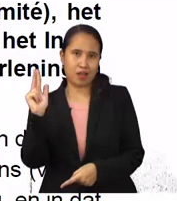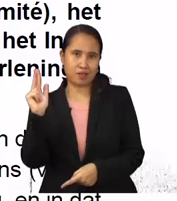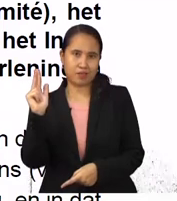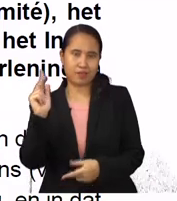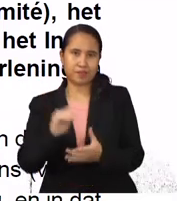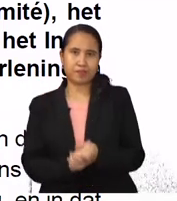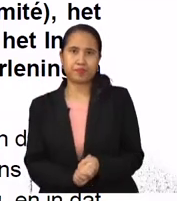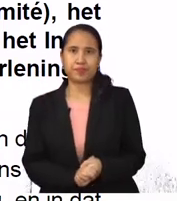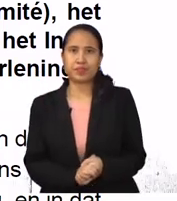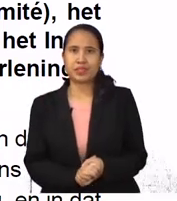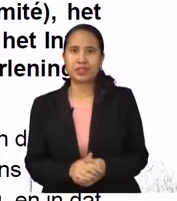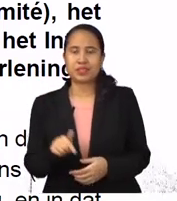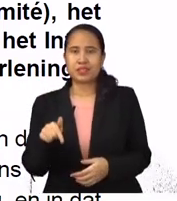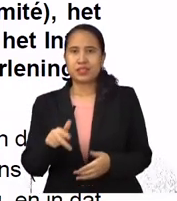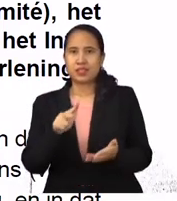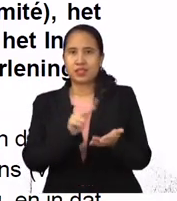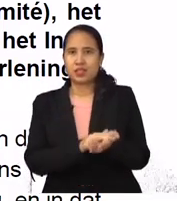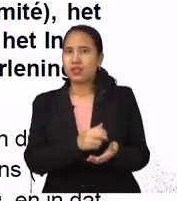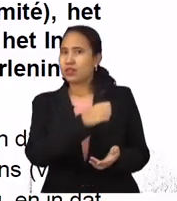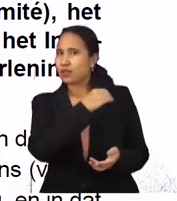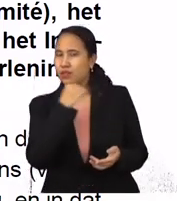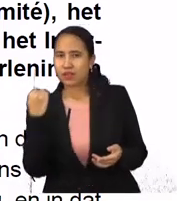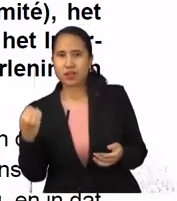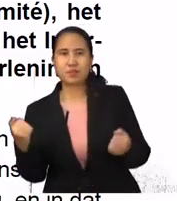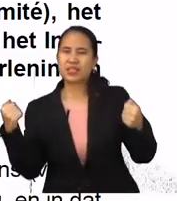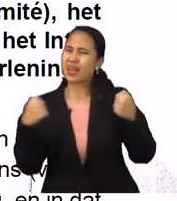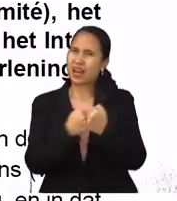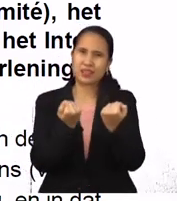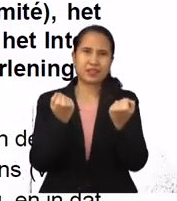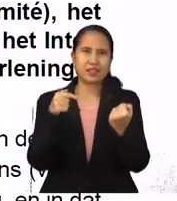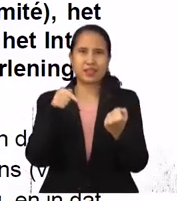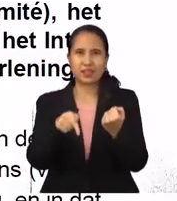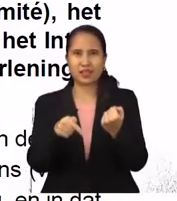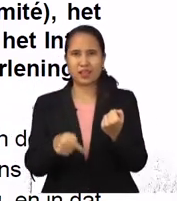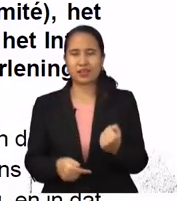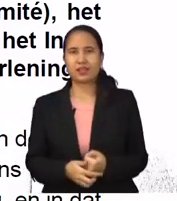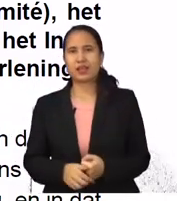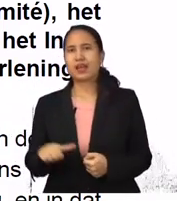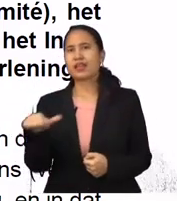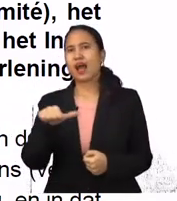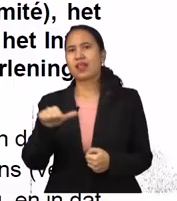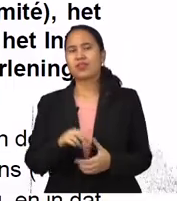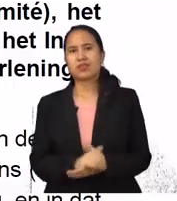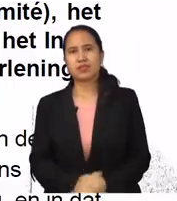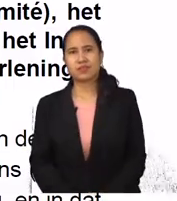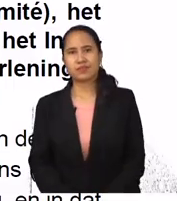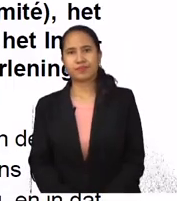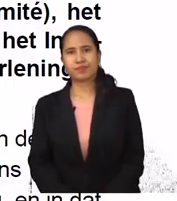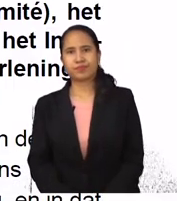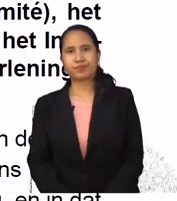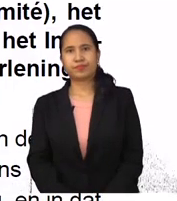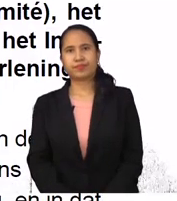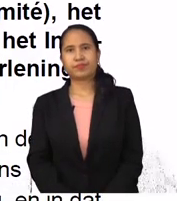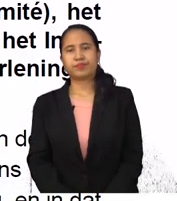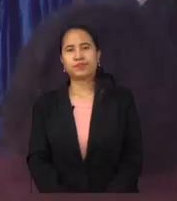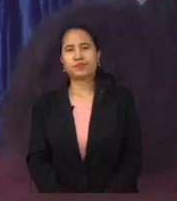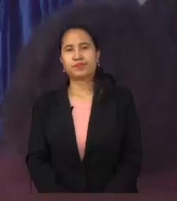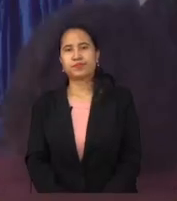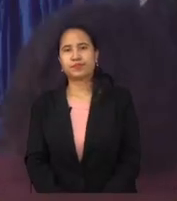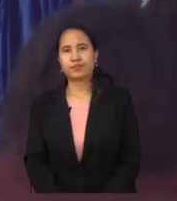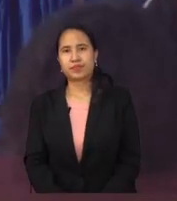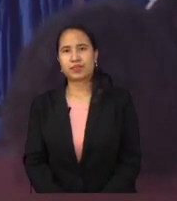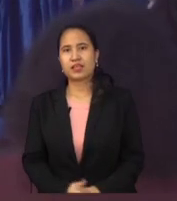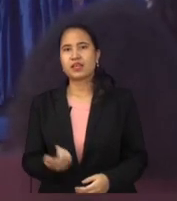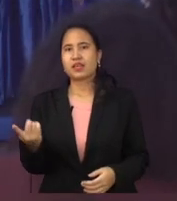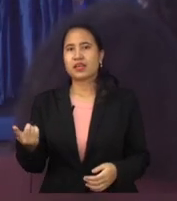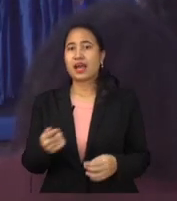over moord, gekwalificeerde doodslag, zware mishandeling, de poging daartoe als ook de uitlokking. Het voorgaande